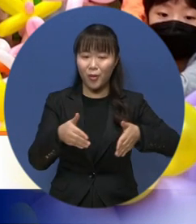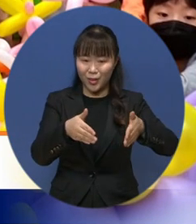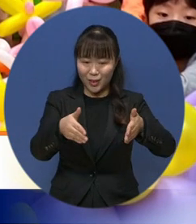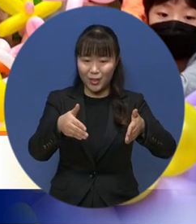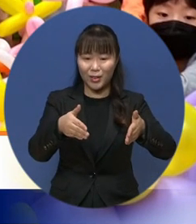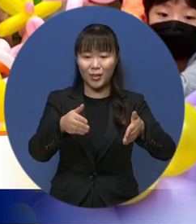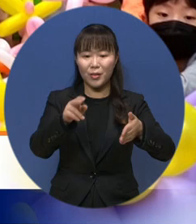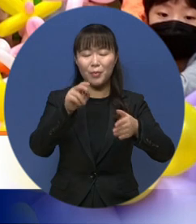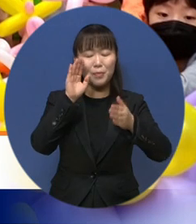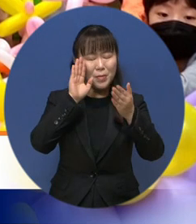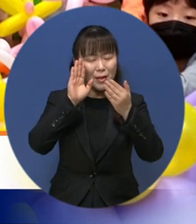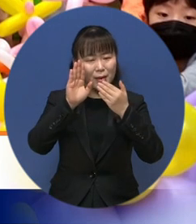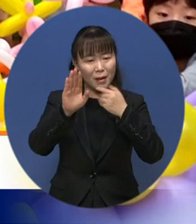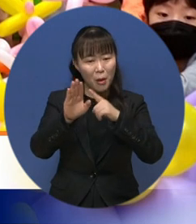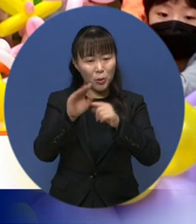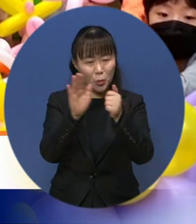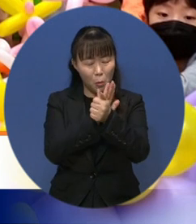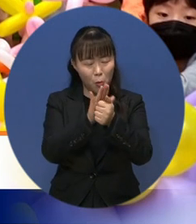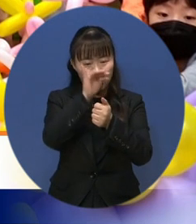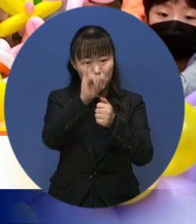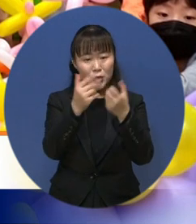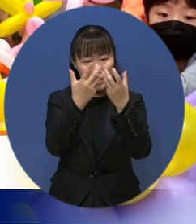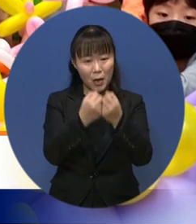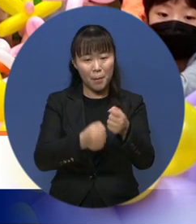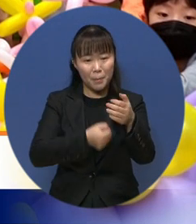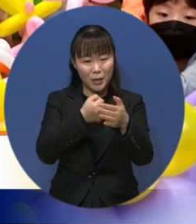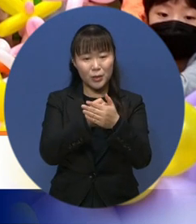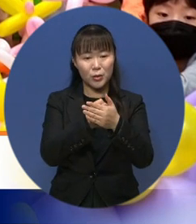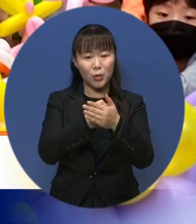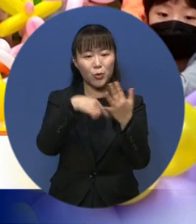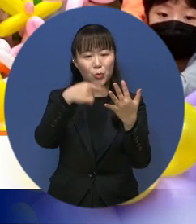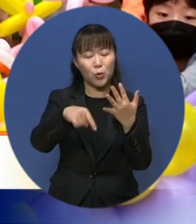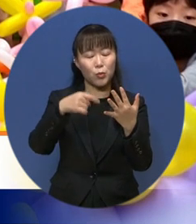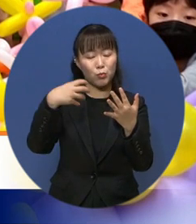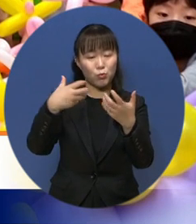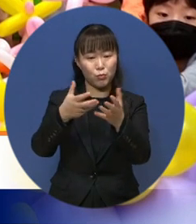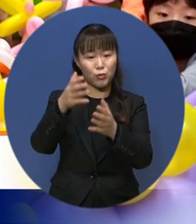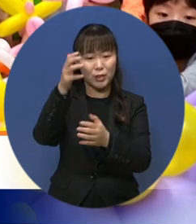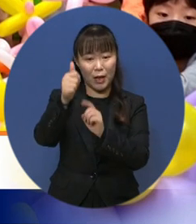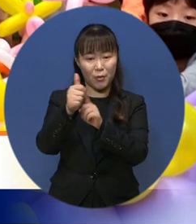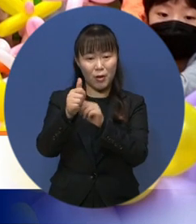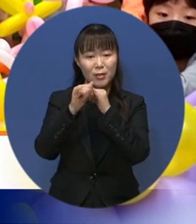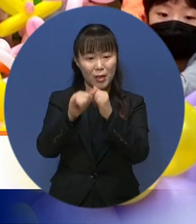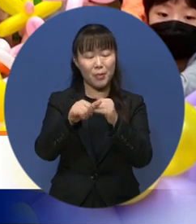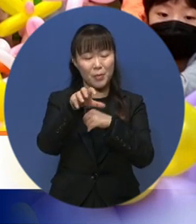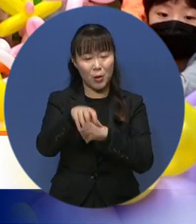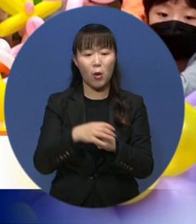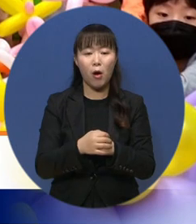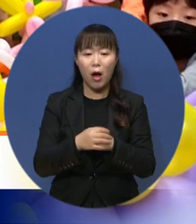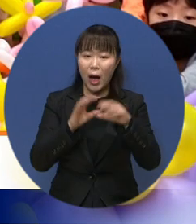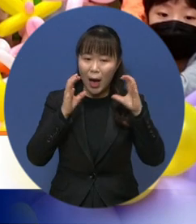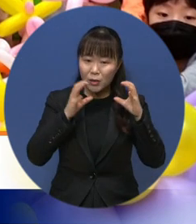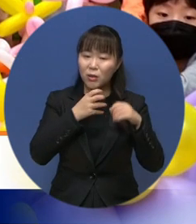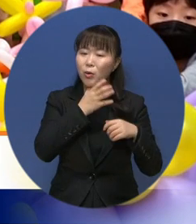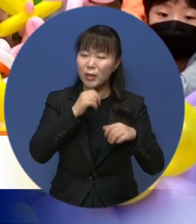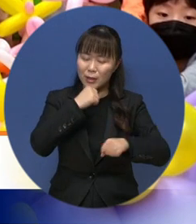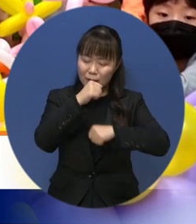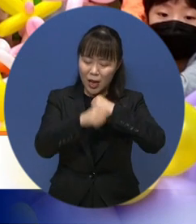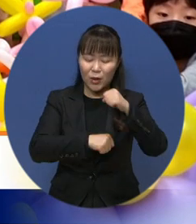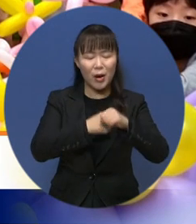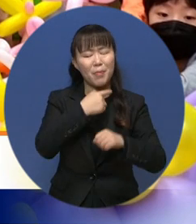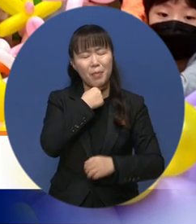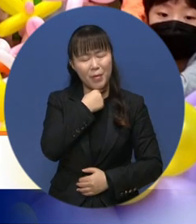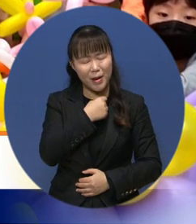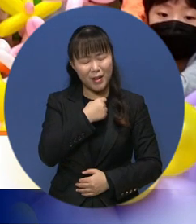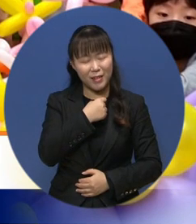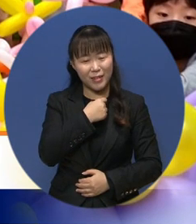미래형 돌봄교실 우수 사례로 선정되어 교육부 장관 표창을 받은 곳인데요. 아이들과 노인들의 자유로운 꿈을